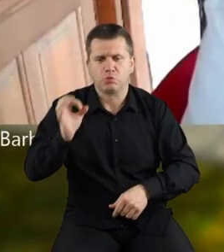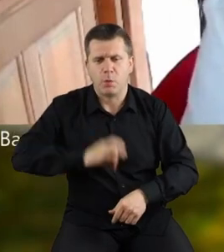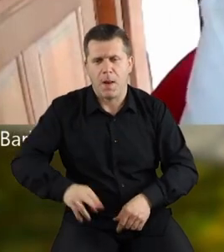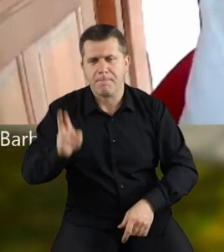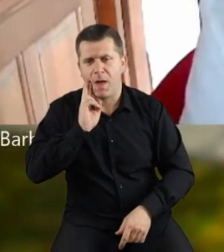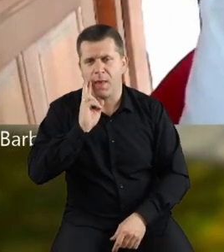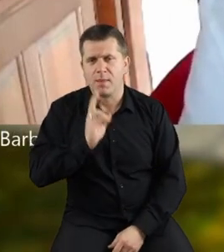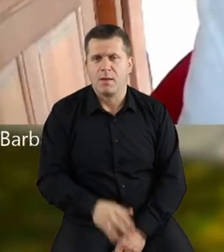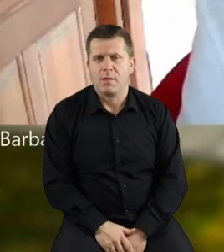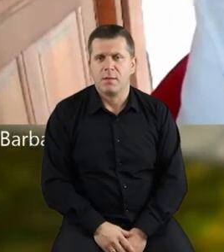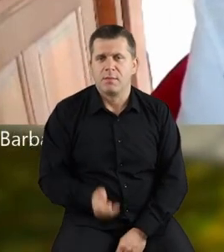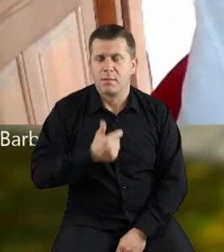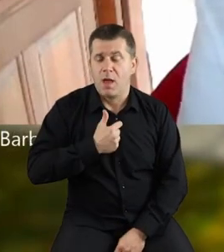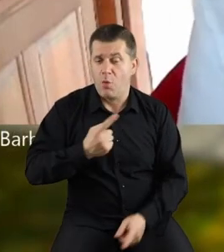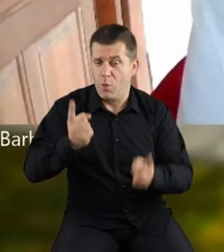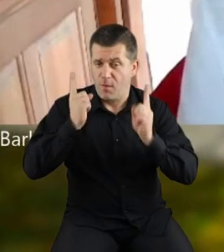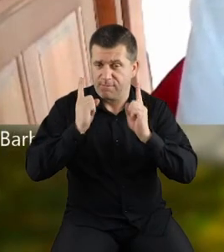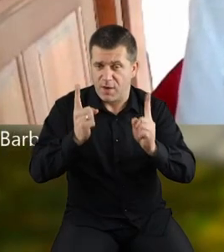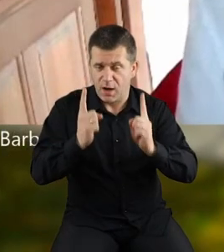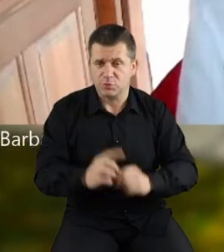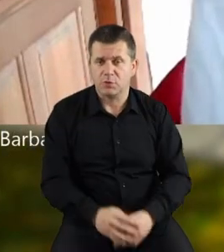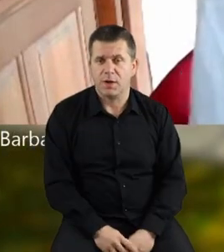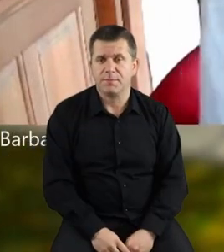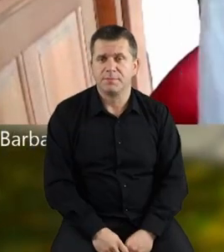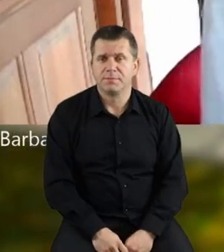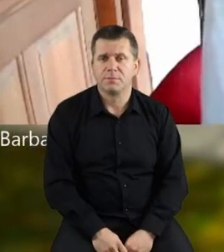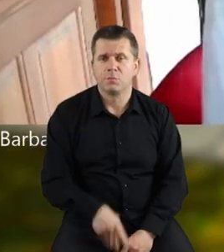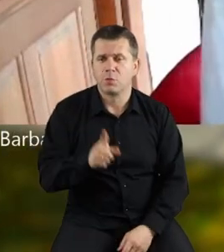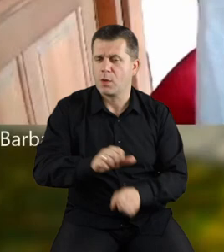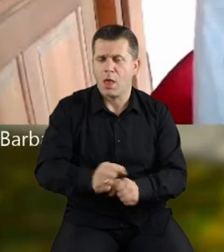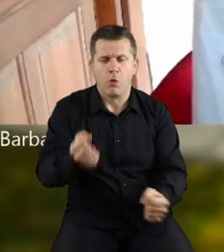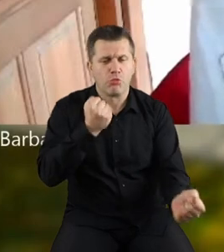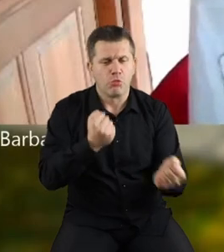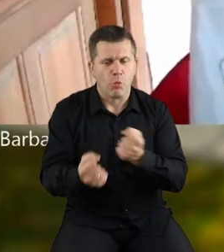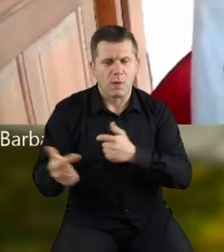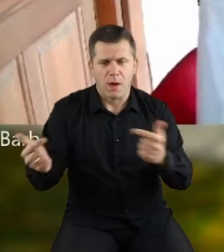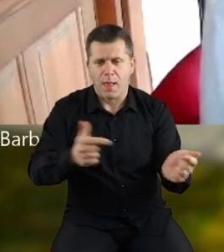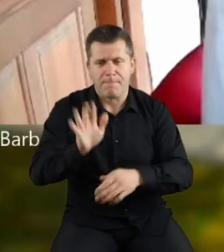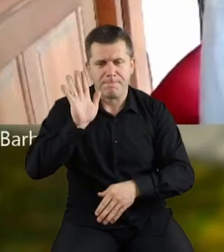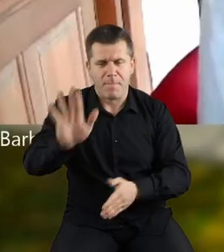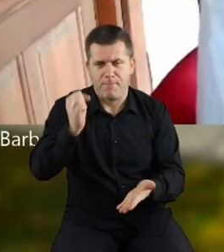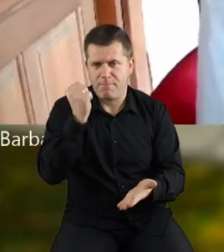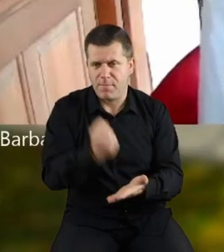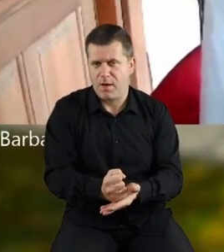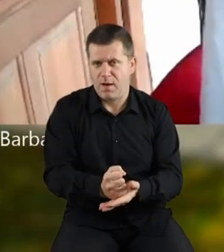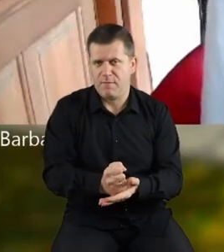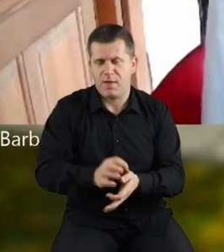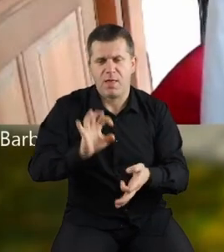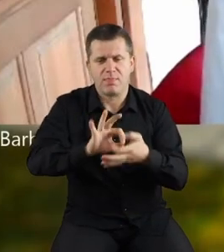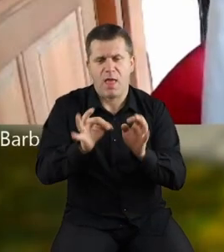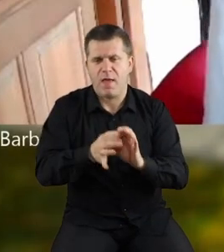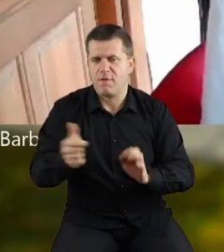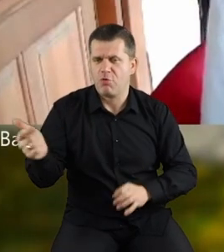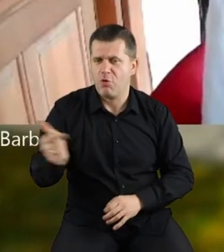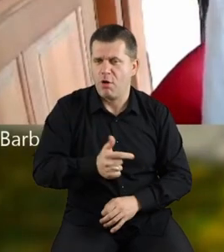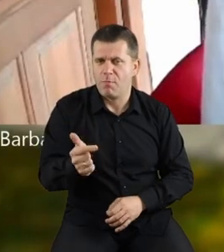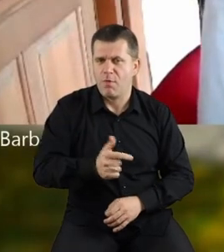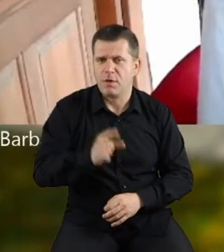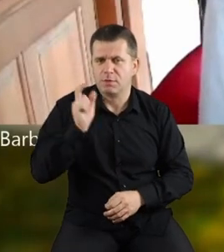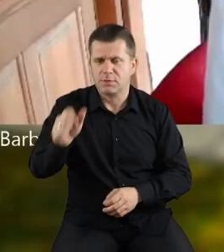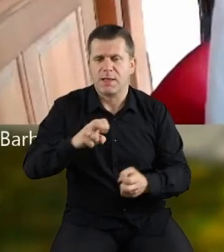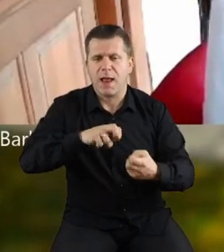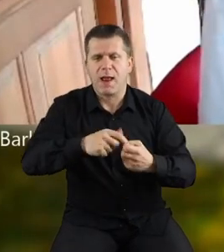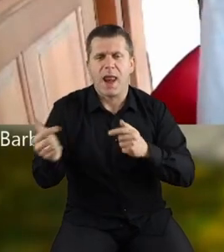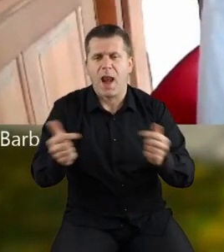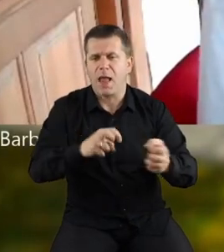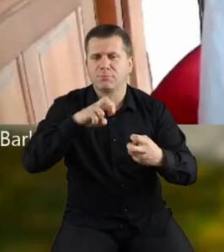relacja. Ja uważam, że to jest tak trudna relacja, że ma prawo, a nawet pewien obowiązek